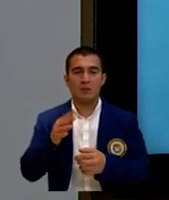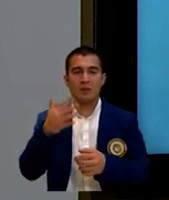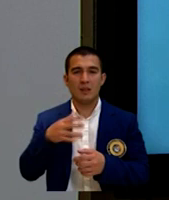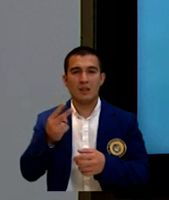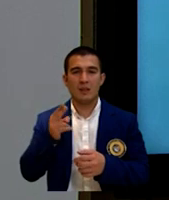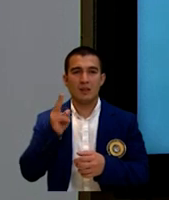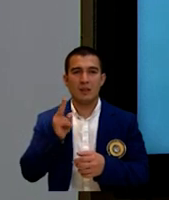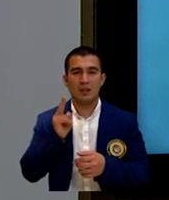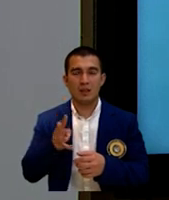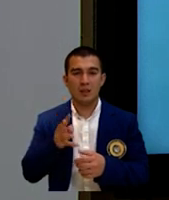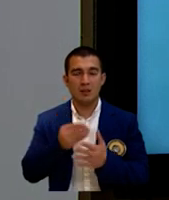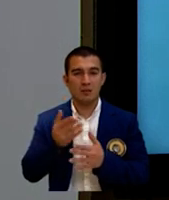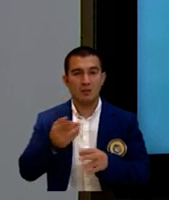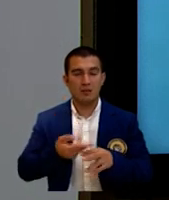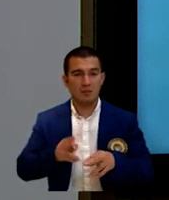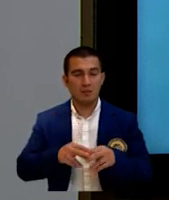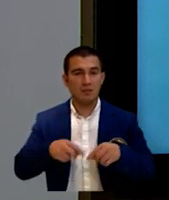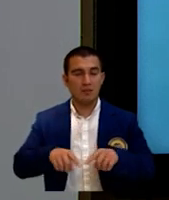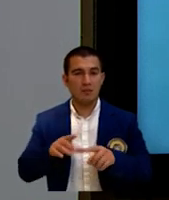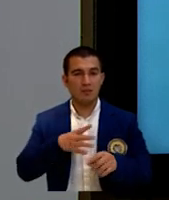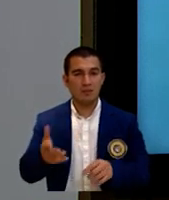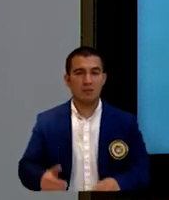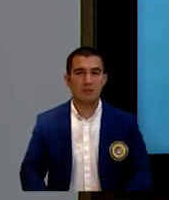13052 kilometrni tashkil etadi.